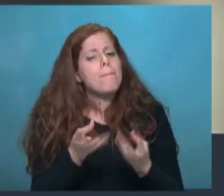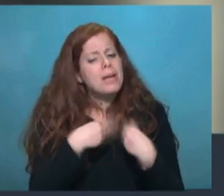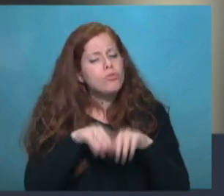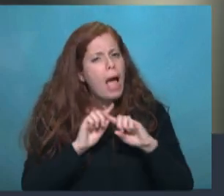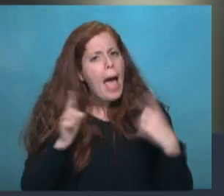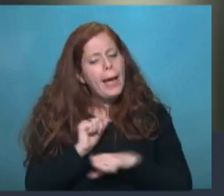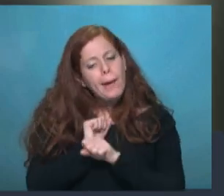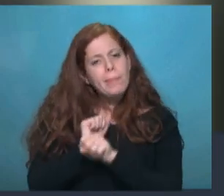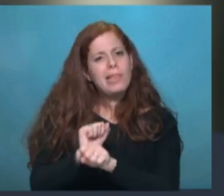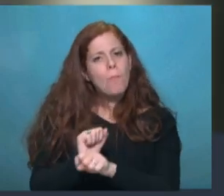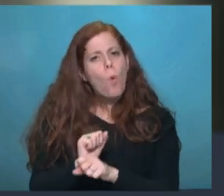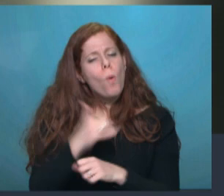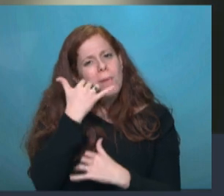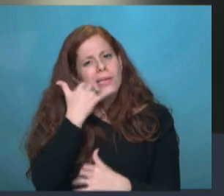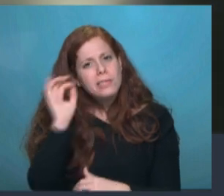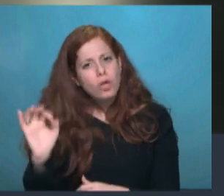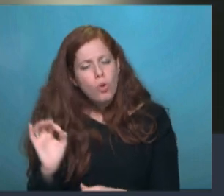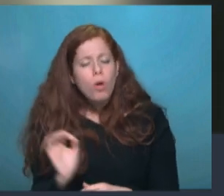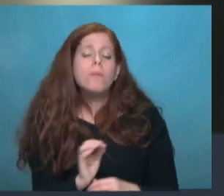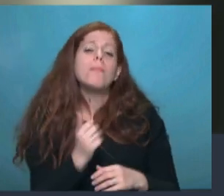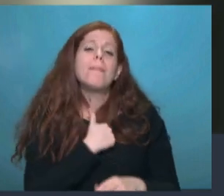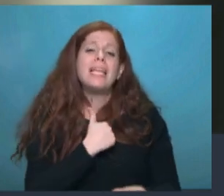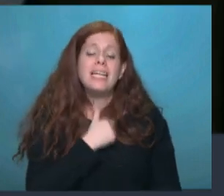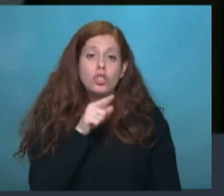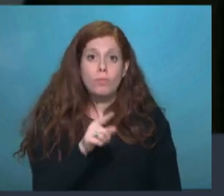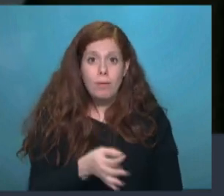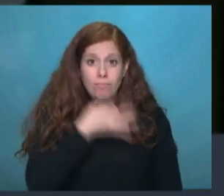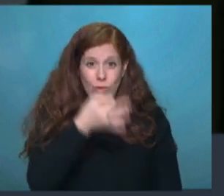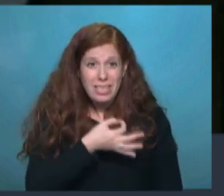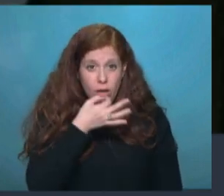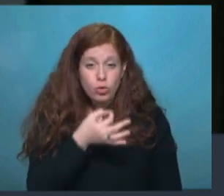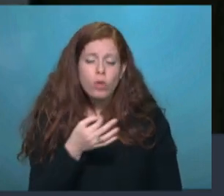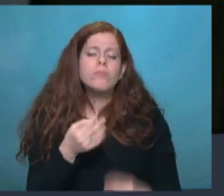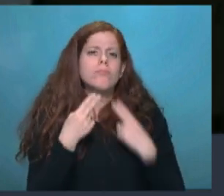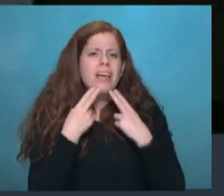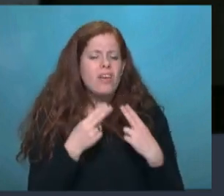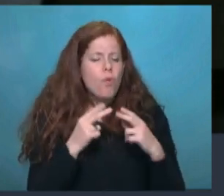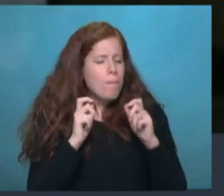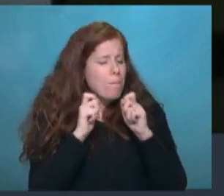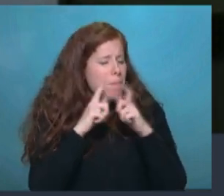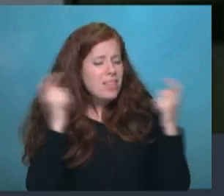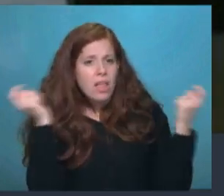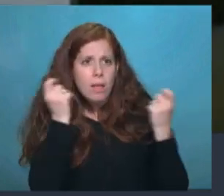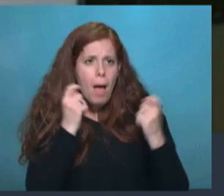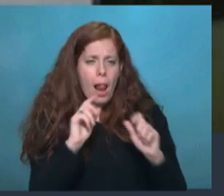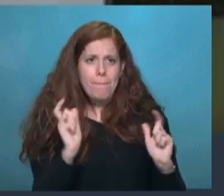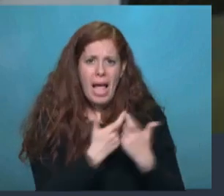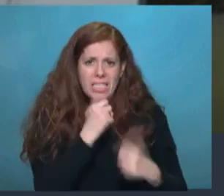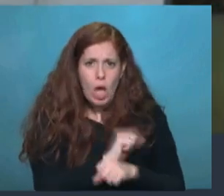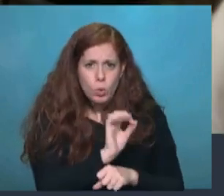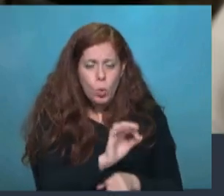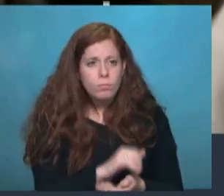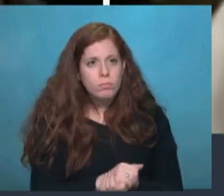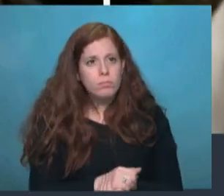אחרים את גרסתו. בבתי הכנסת שבהם הוא נושא דרשות, הגיבו בתדהמה על מעצרו. אנחנו כששמענו